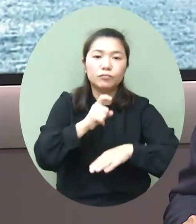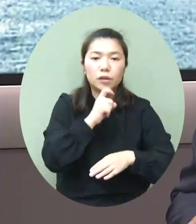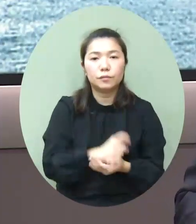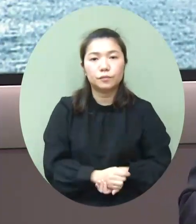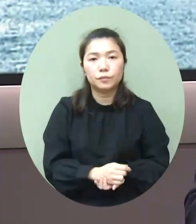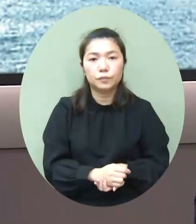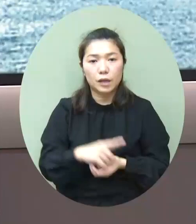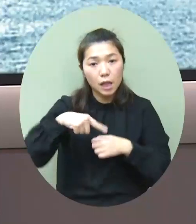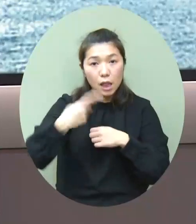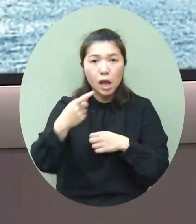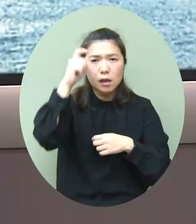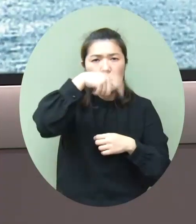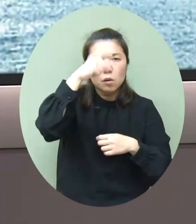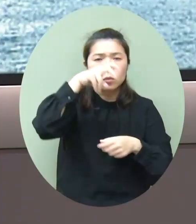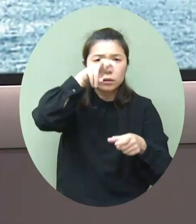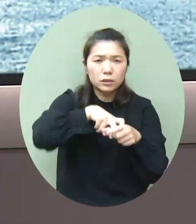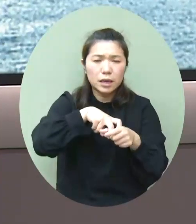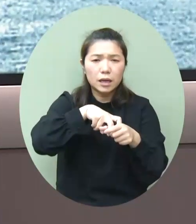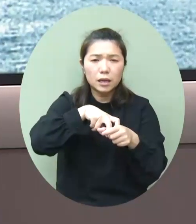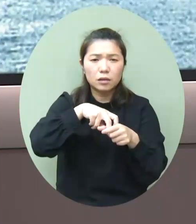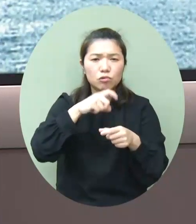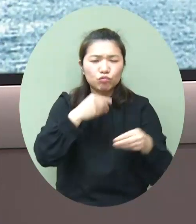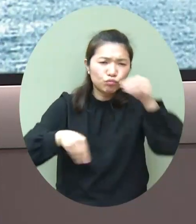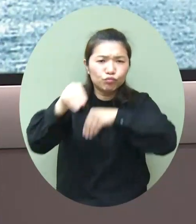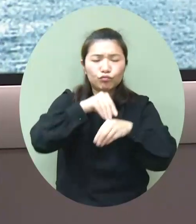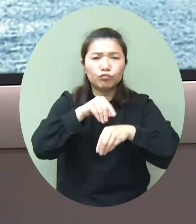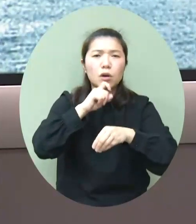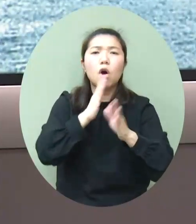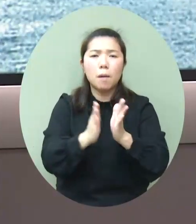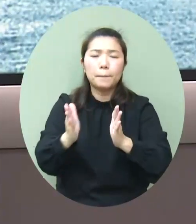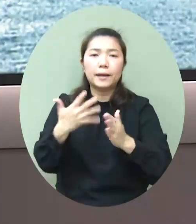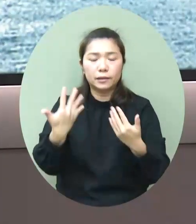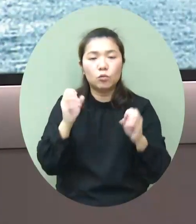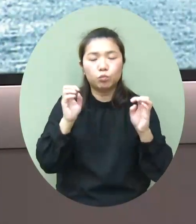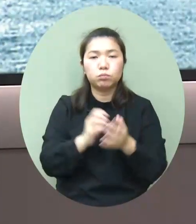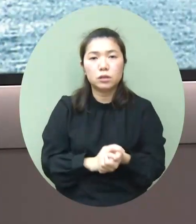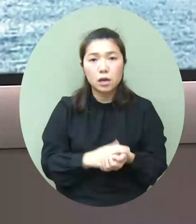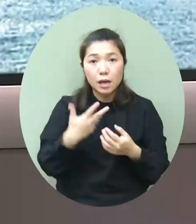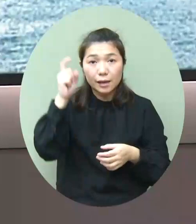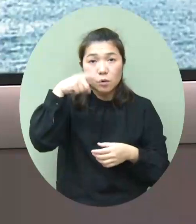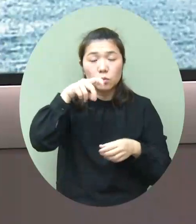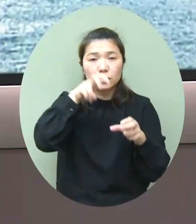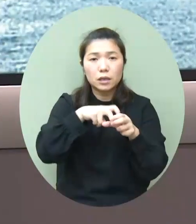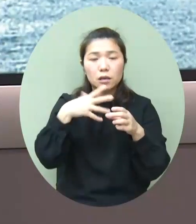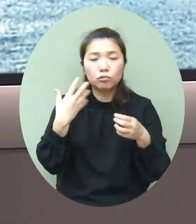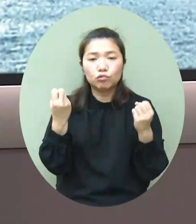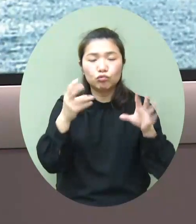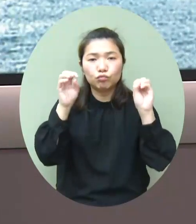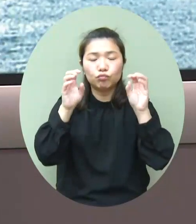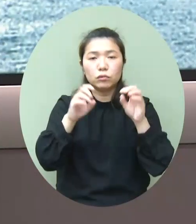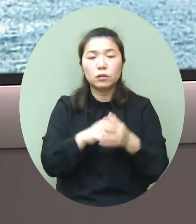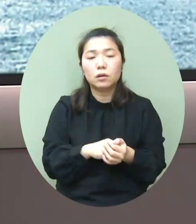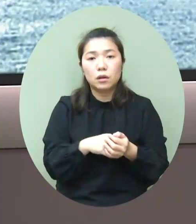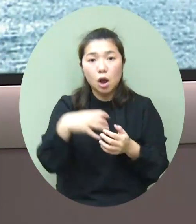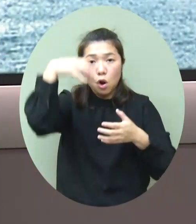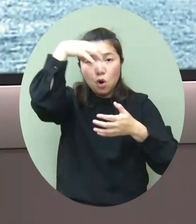位。我想说，就是九龙西医院联网的调整服务，九龙西